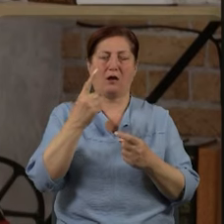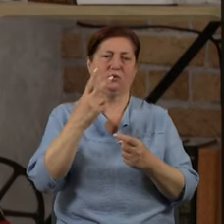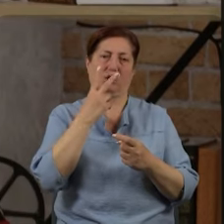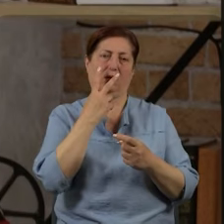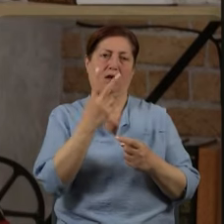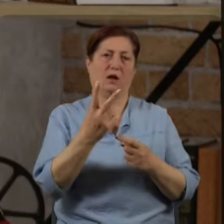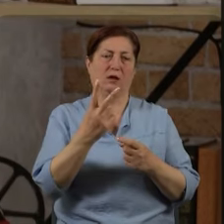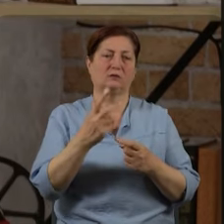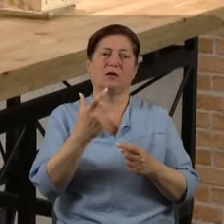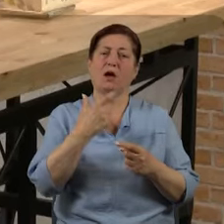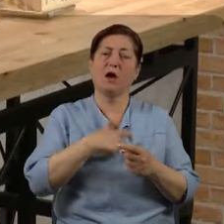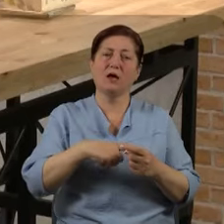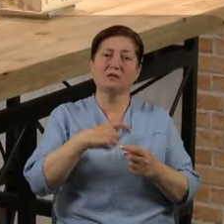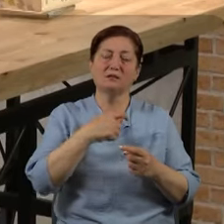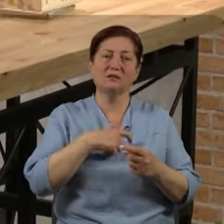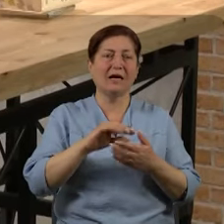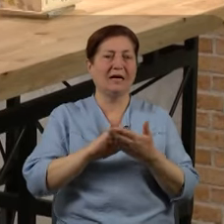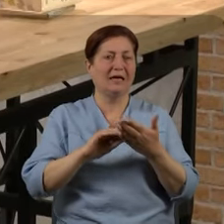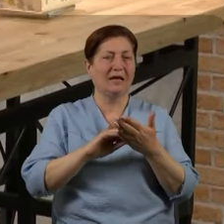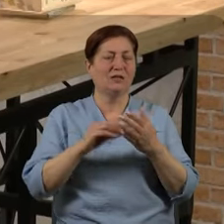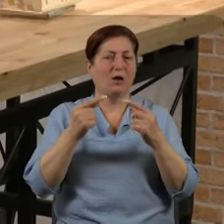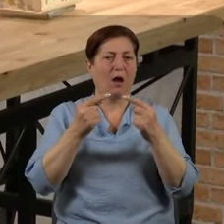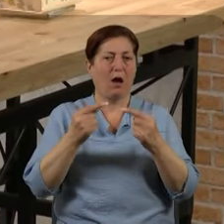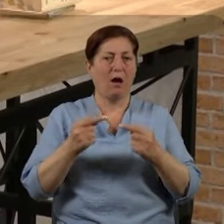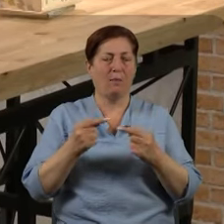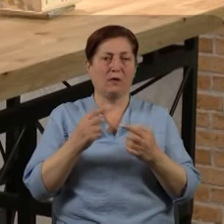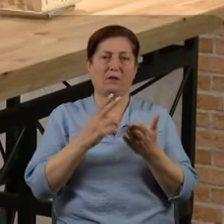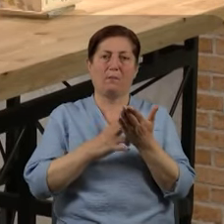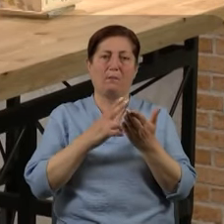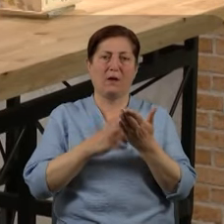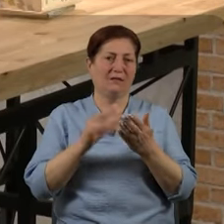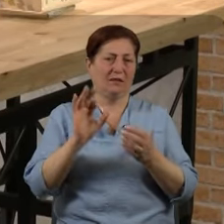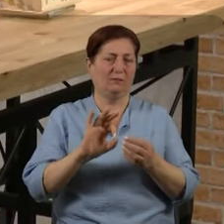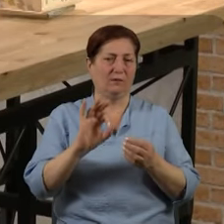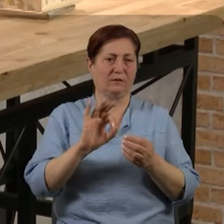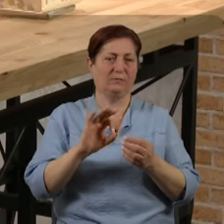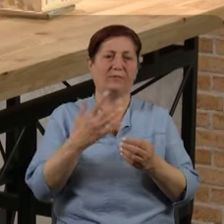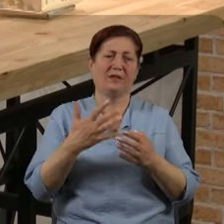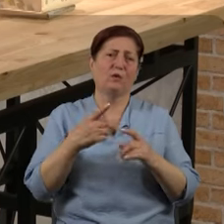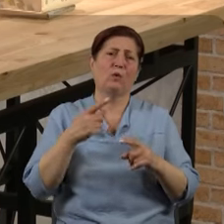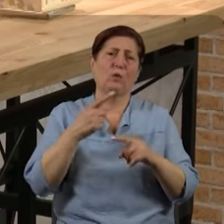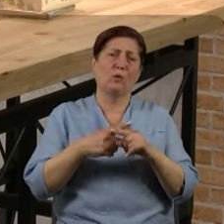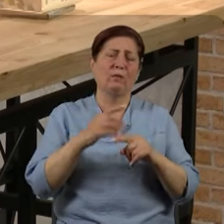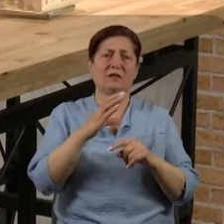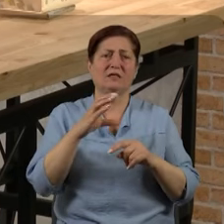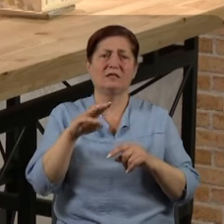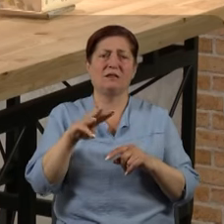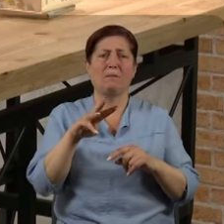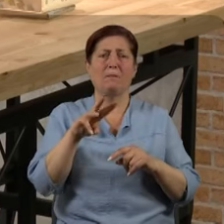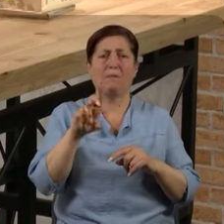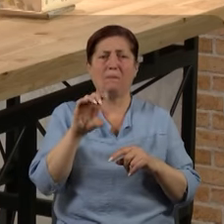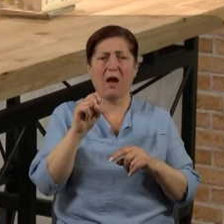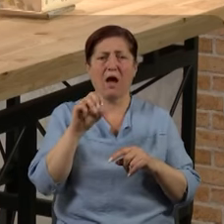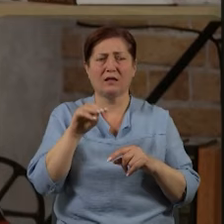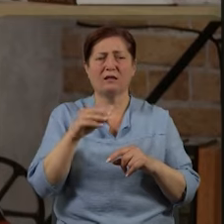անձնական կենսագրության համանման փաստերի դրդմամբ, հա, երեքն էլ եթե գումարենք նաև Սմբաչի Ազիզին, ահա ունենում